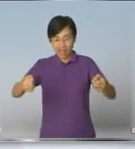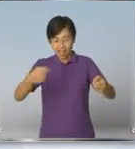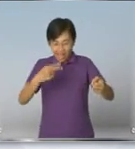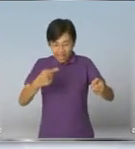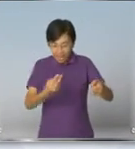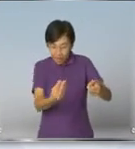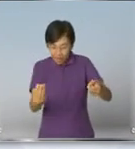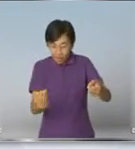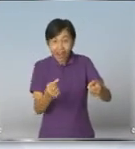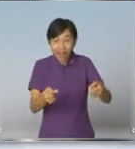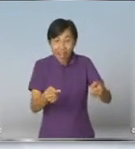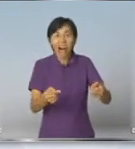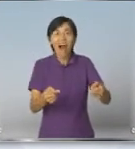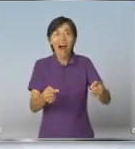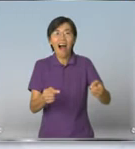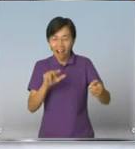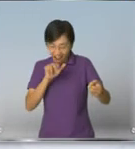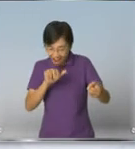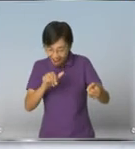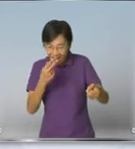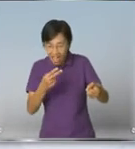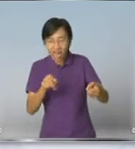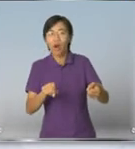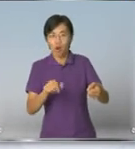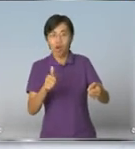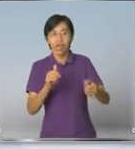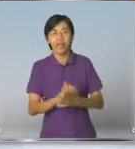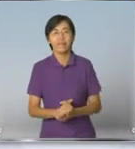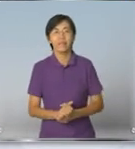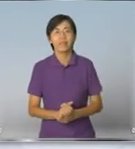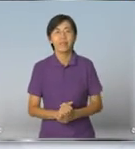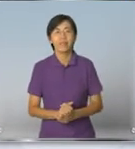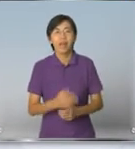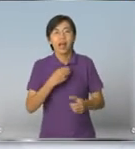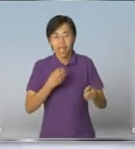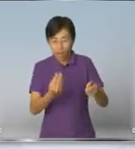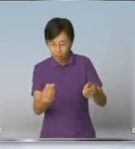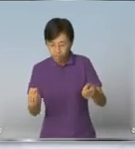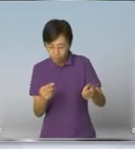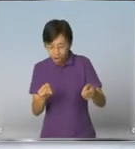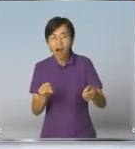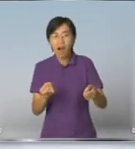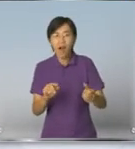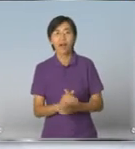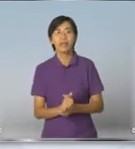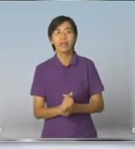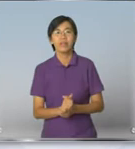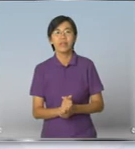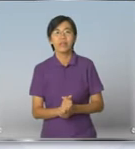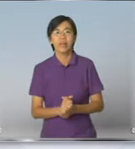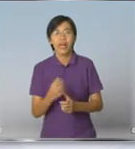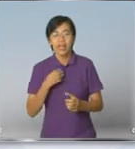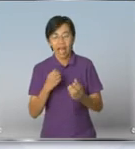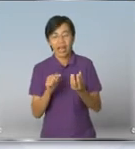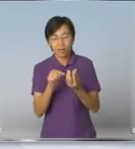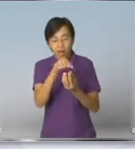ตัวแป้งจะเริ่มใส ครับผม นั่นคือสุกนะคะเพราะว่าจุดประสงค์ก็คือเราต้องการให้แป้งสุกเท่านั้นเองเพราะว่าไส้สุก